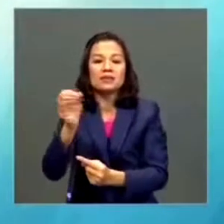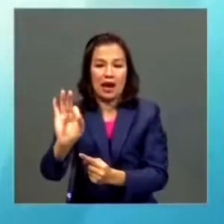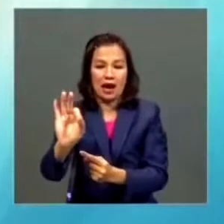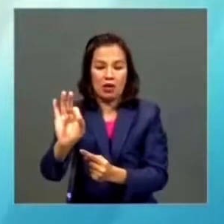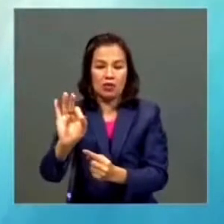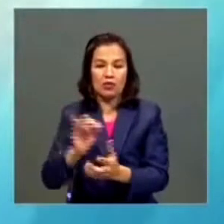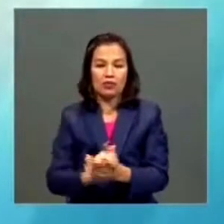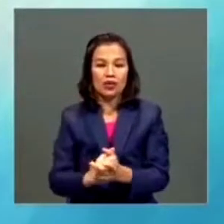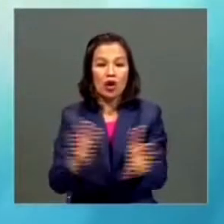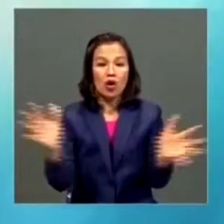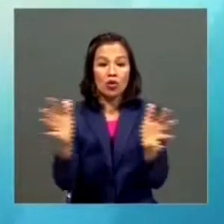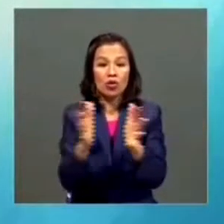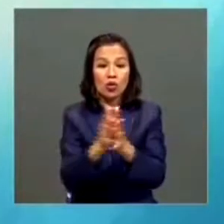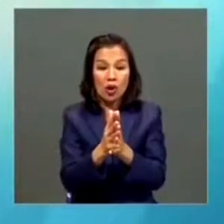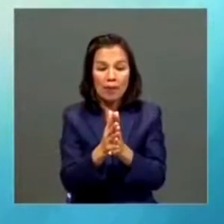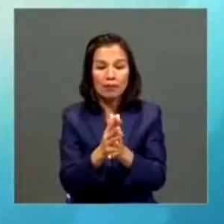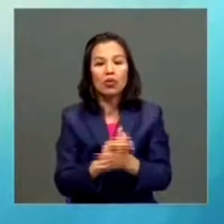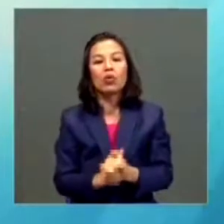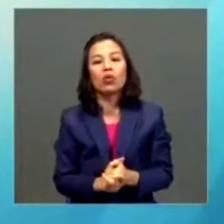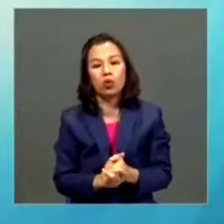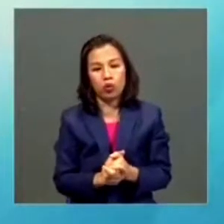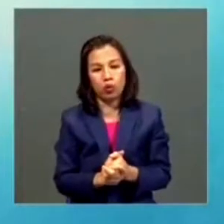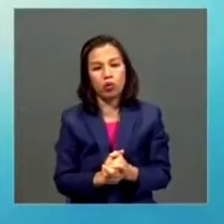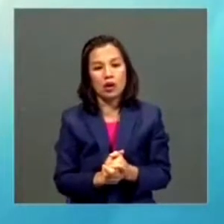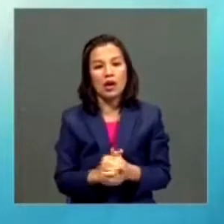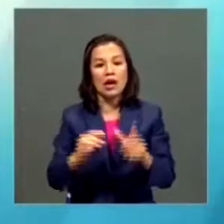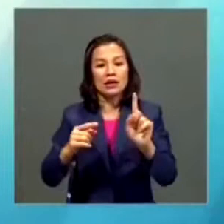ภาพรวมแตะหมื่นวันแรกครับ